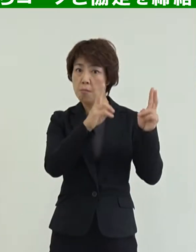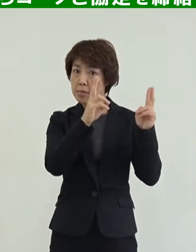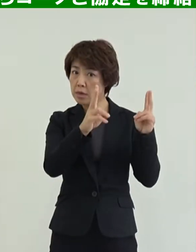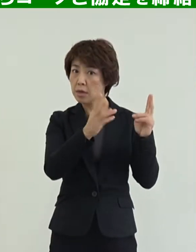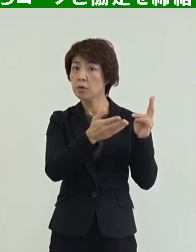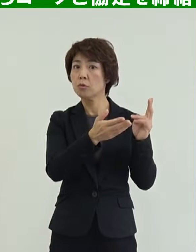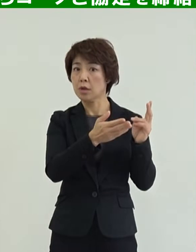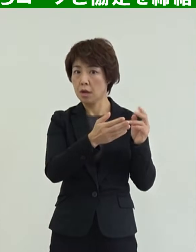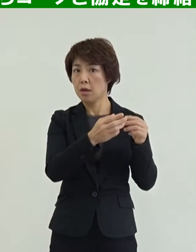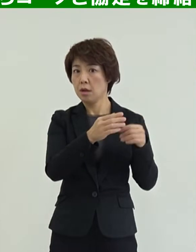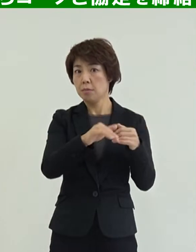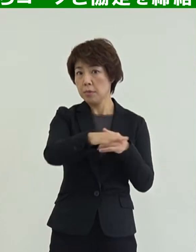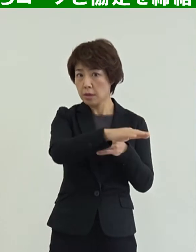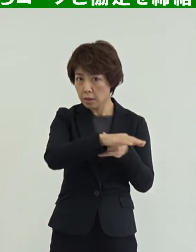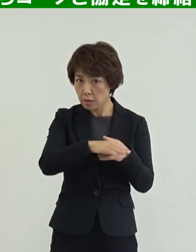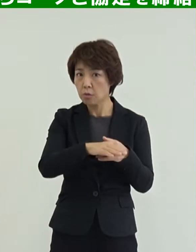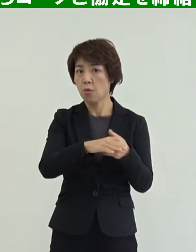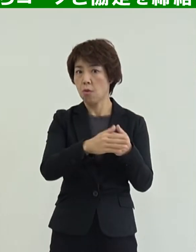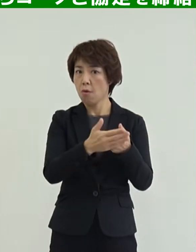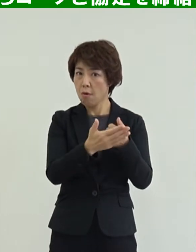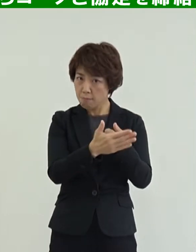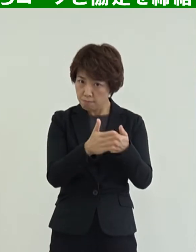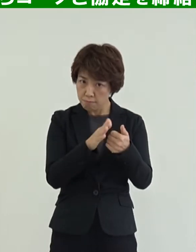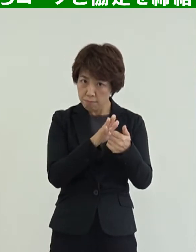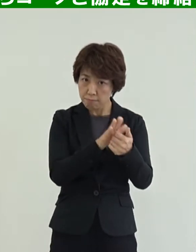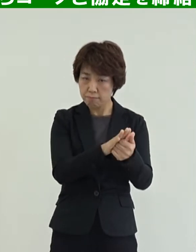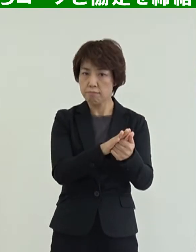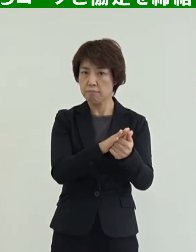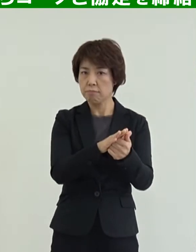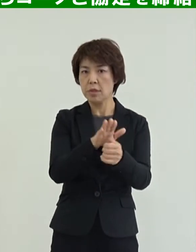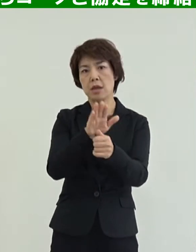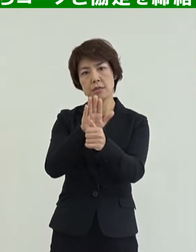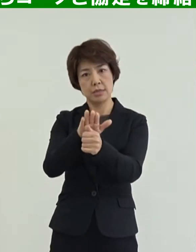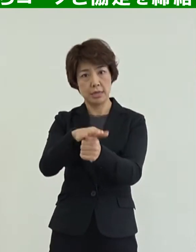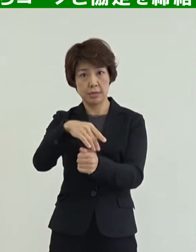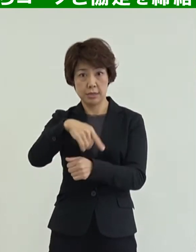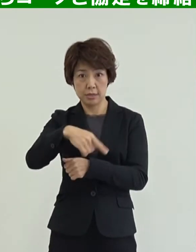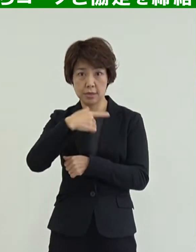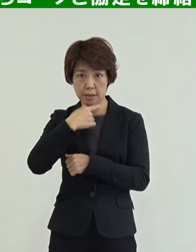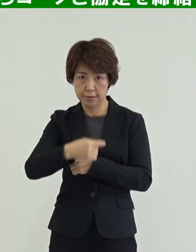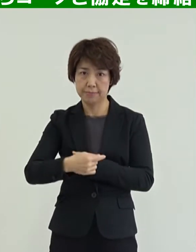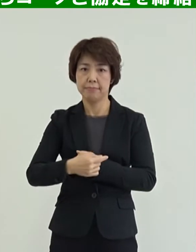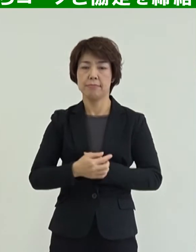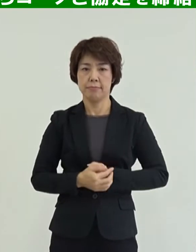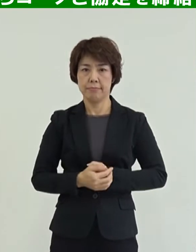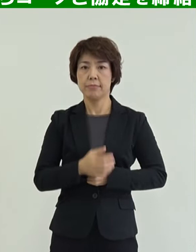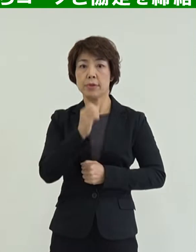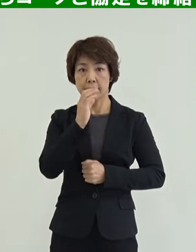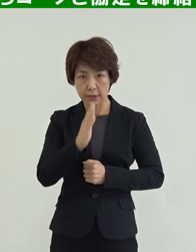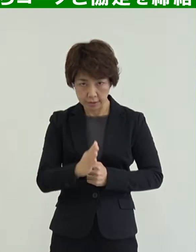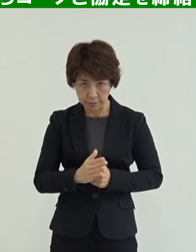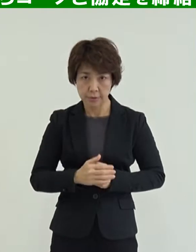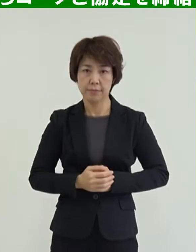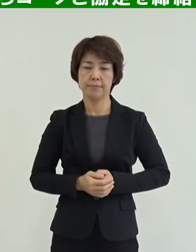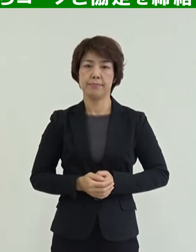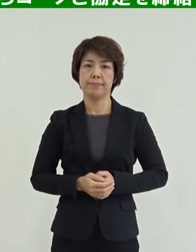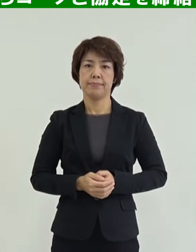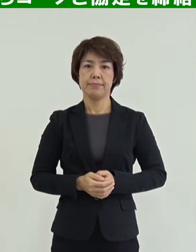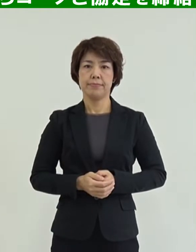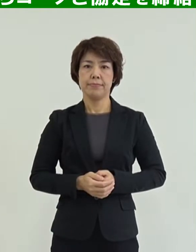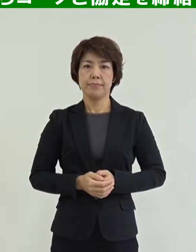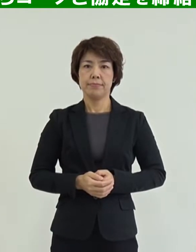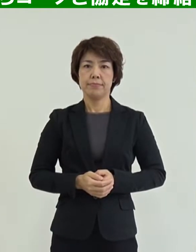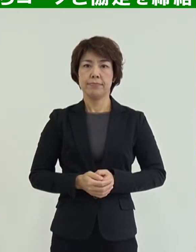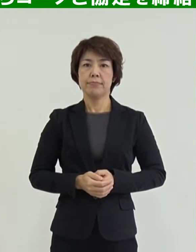の皆様方とより強固な支援の輪を広げていきたいというふうに思っておりますのでよろしくお願い致します